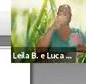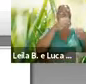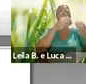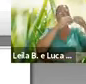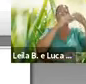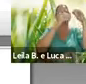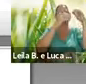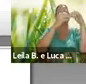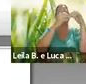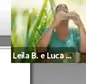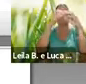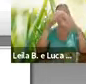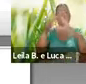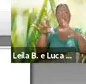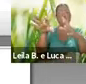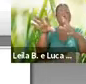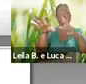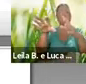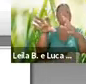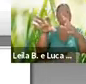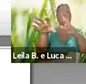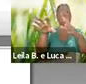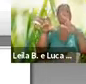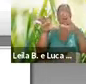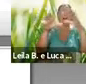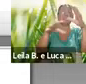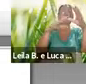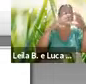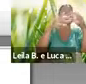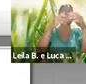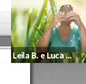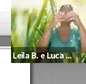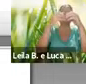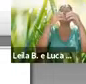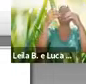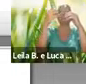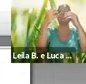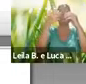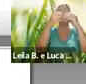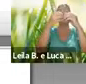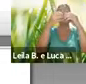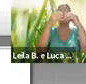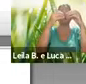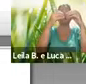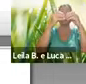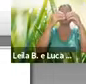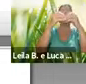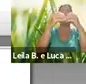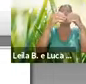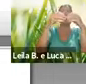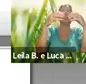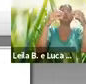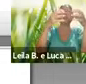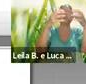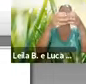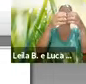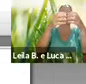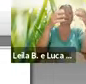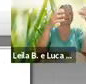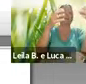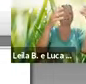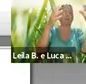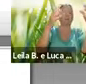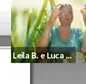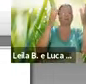trasmesso quello che Clementino stava dicendo, no? Anche se in maniera diversa, perché il medium non è